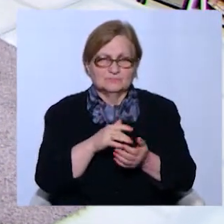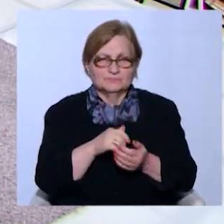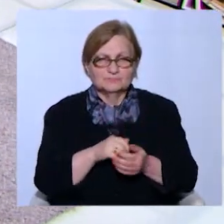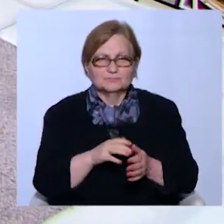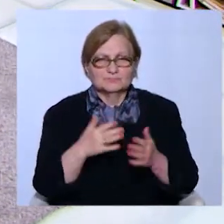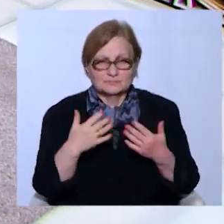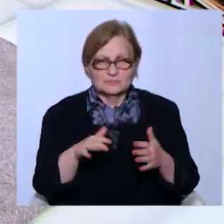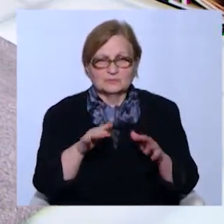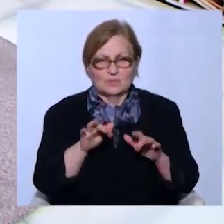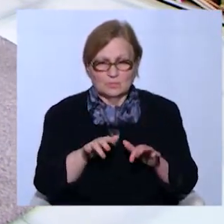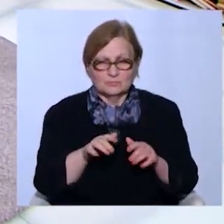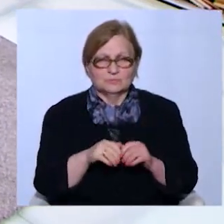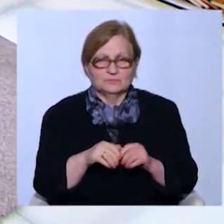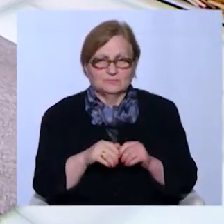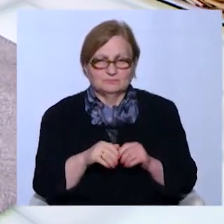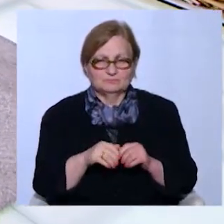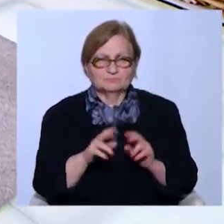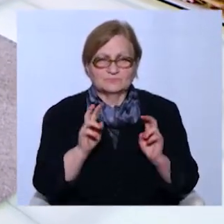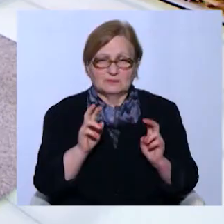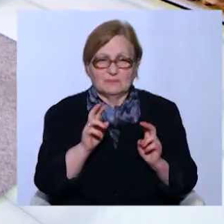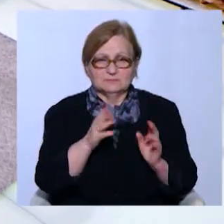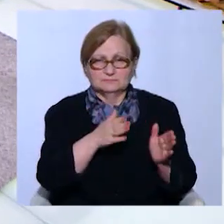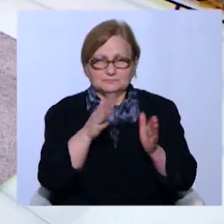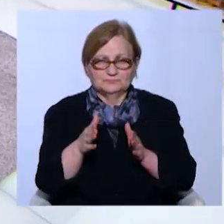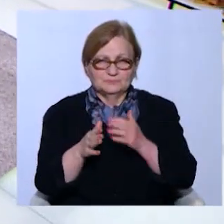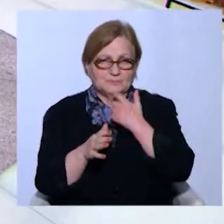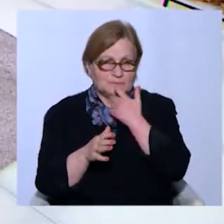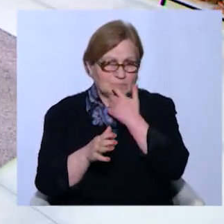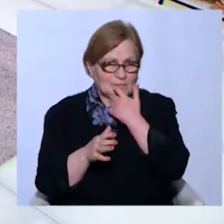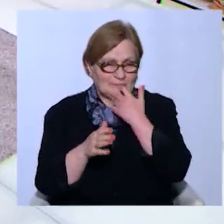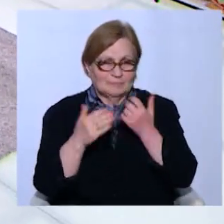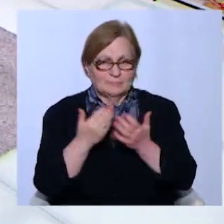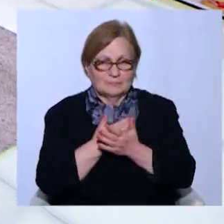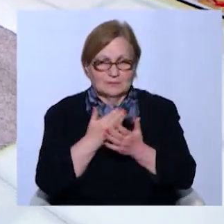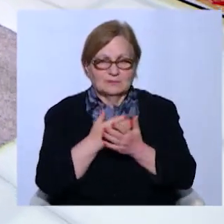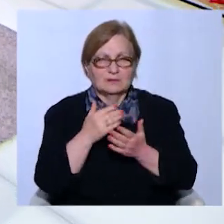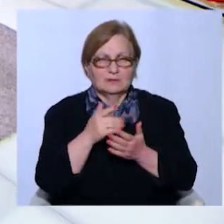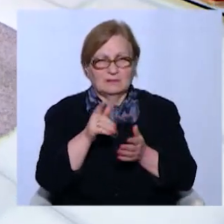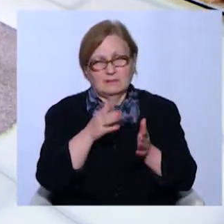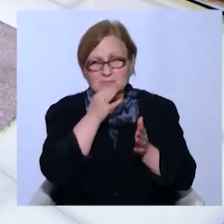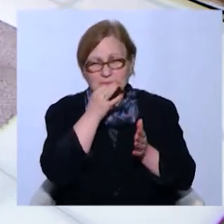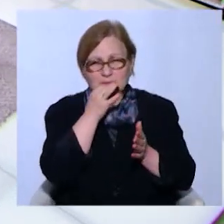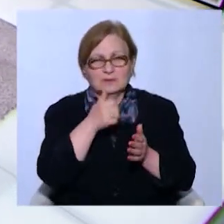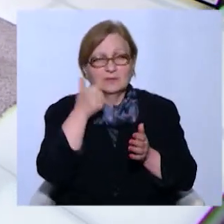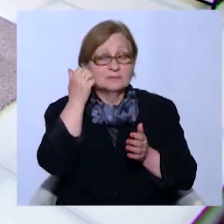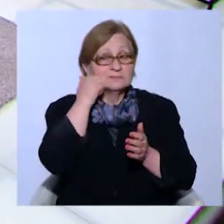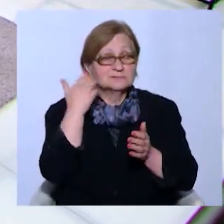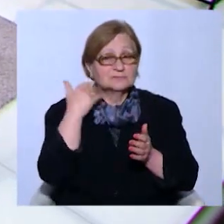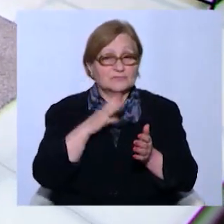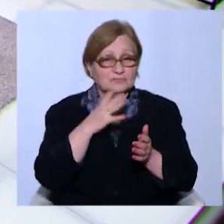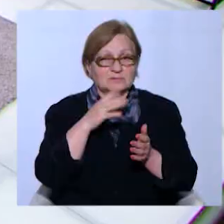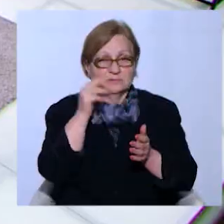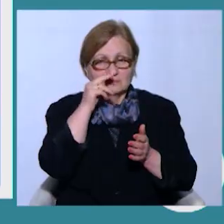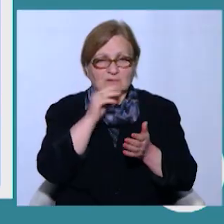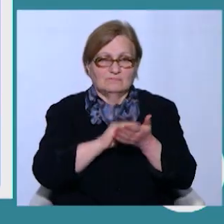გეკნებათ უკვე კომპიუტერები და გადავიდეთ შემდეგ თემაზე. ჯერ სანამ გადავალთ ახალ თემაზე, გავიმეოროთ წინა გაკვეთილზე ნასწავლი.